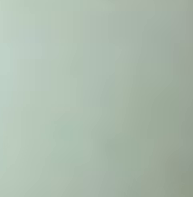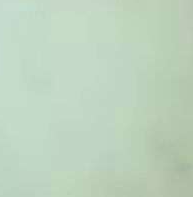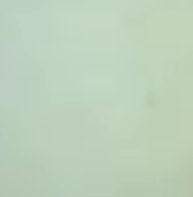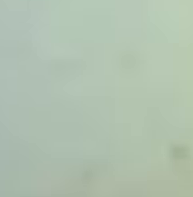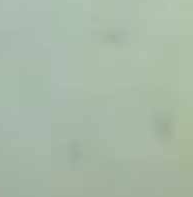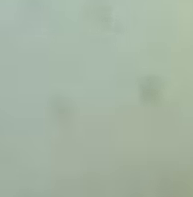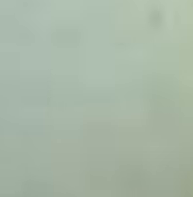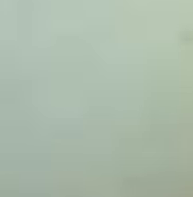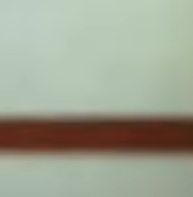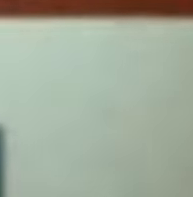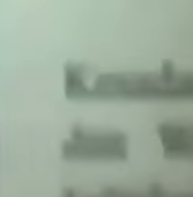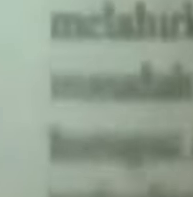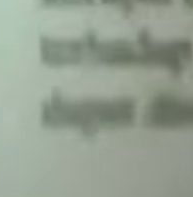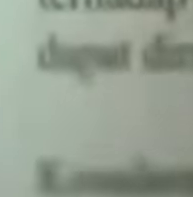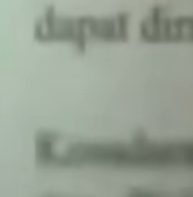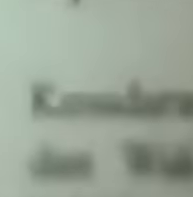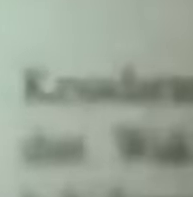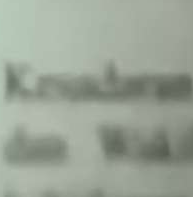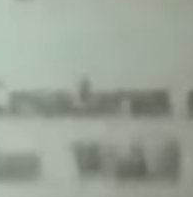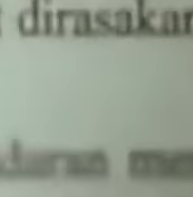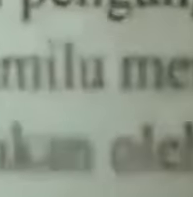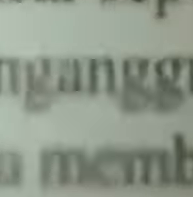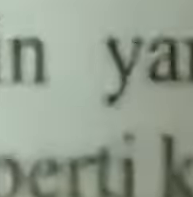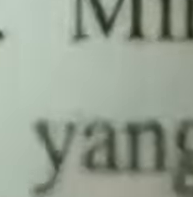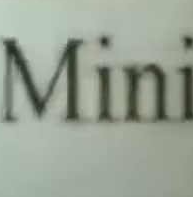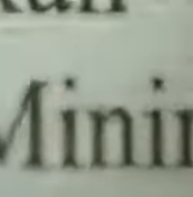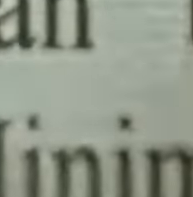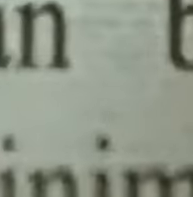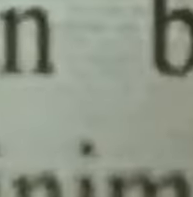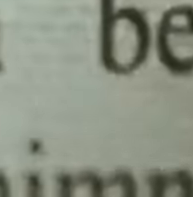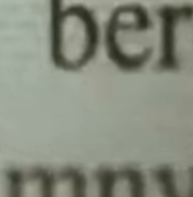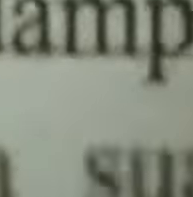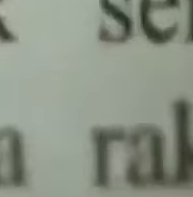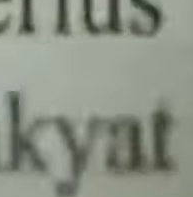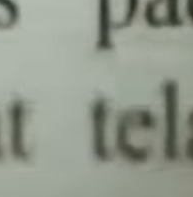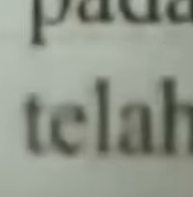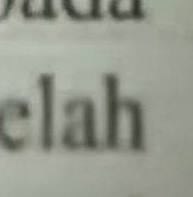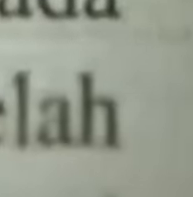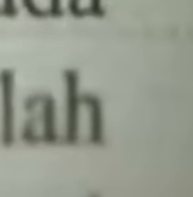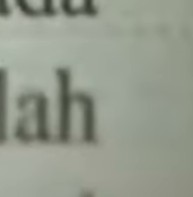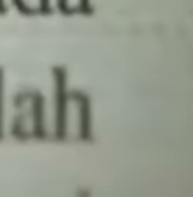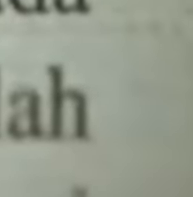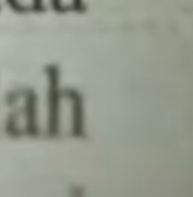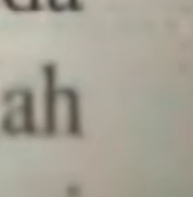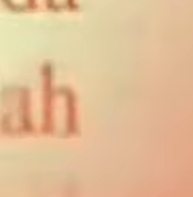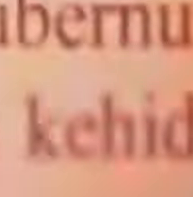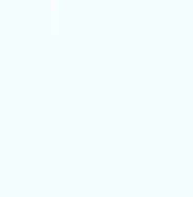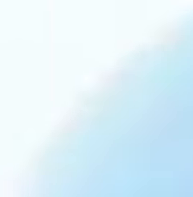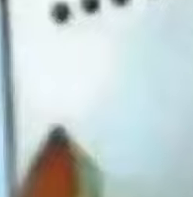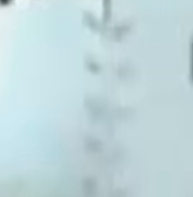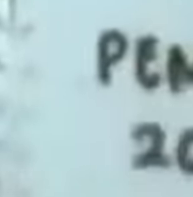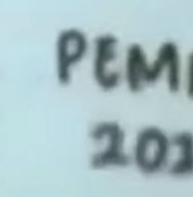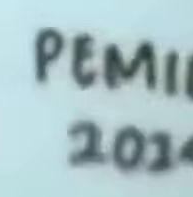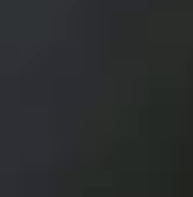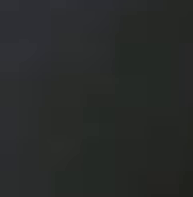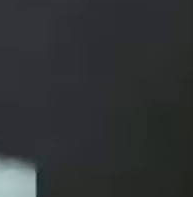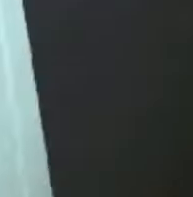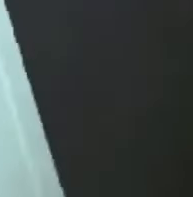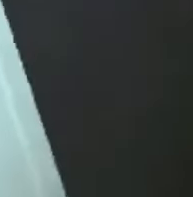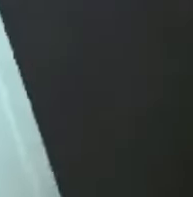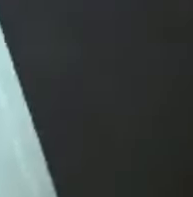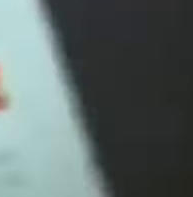Kesadaran memilih dalam proses pemilihan gubernur dan wakil gubernur akan berdampak serius pada kehidupan masyarakat.